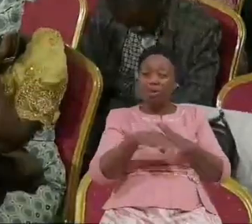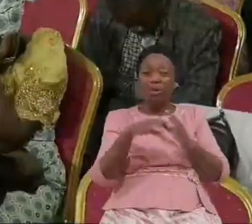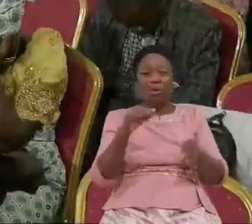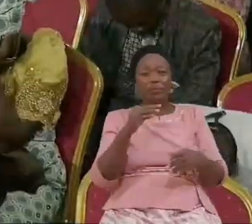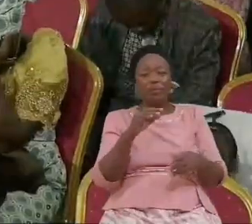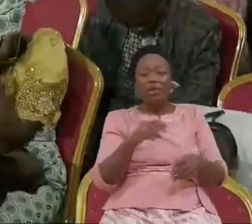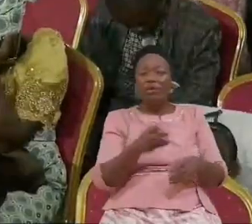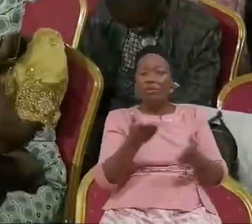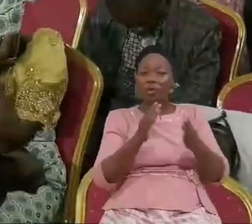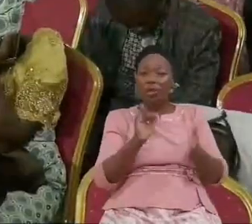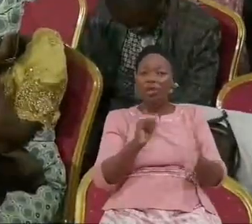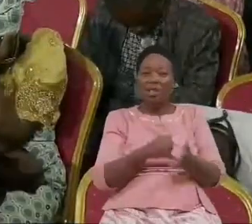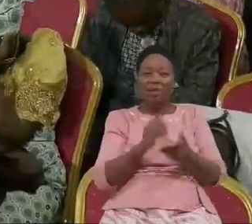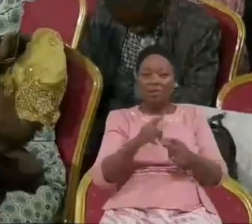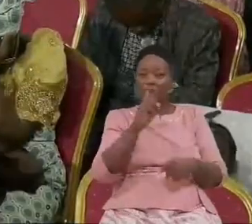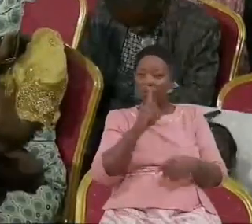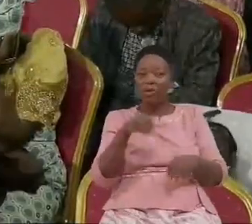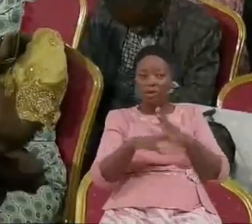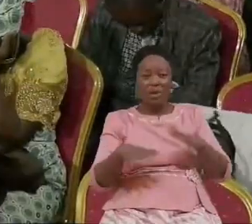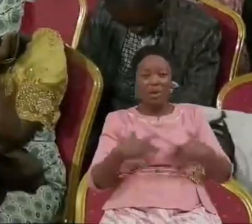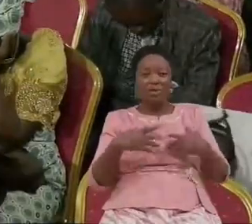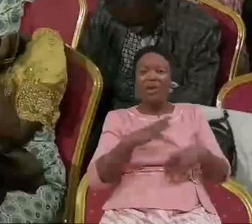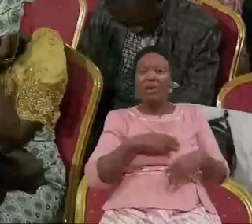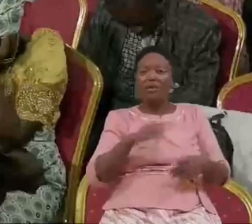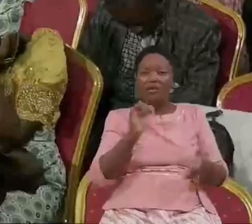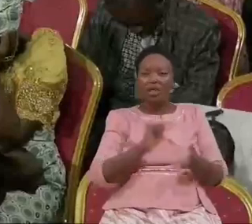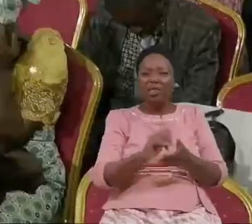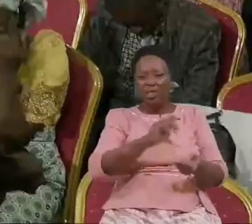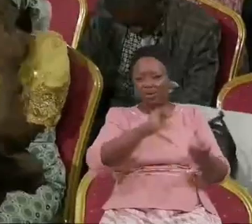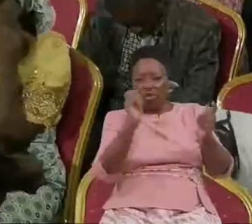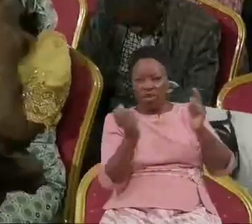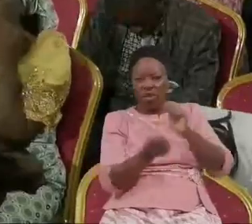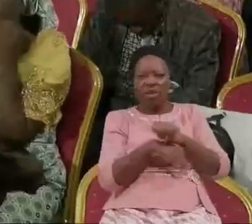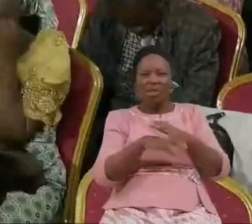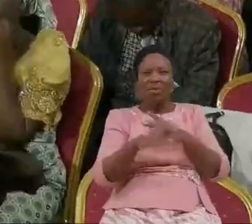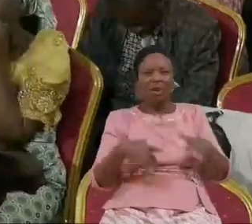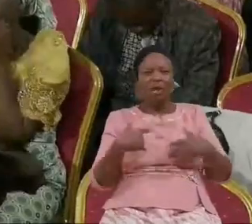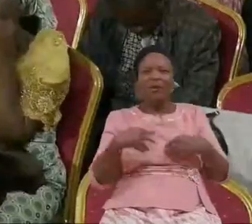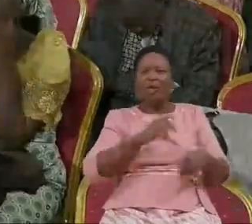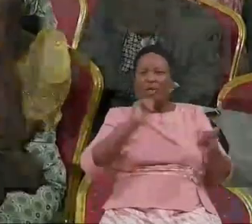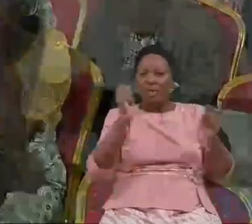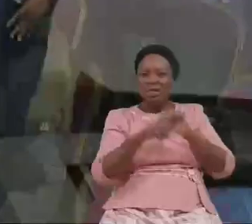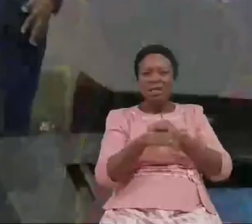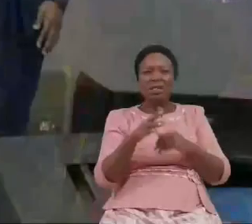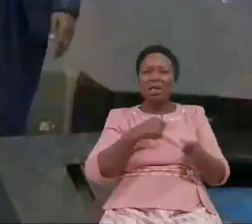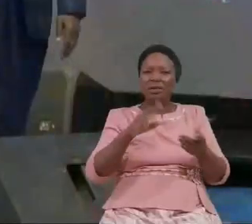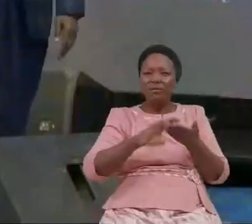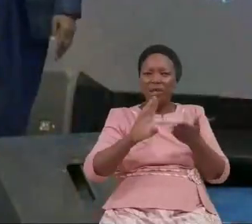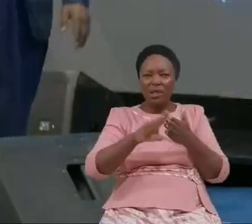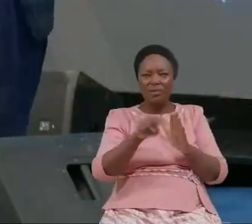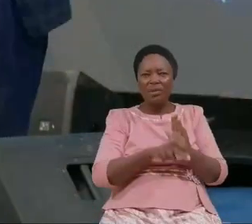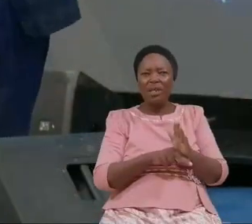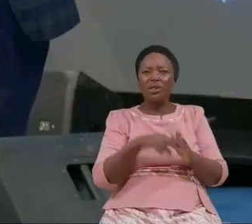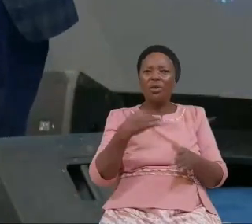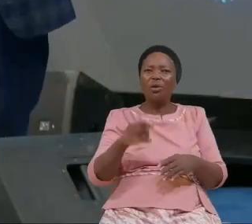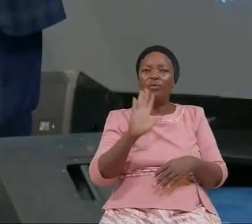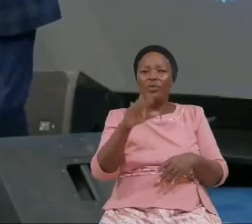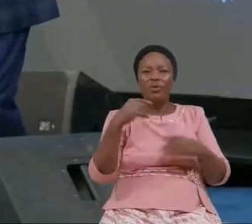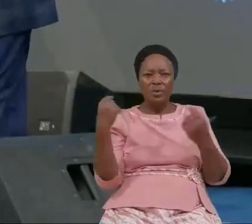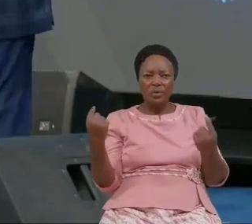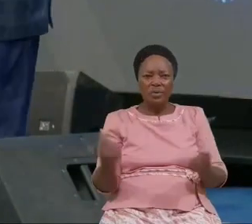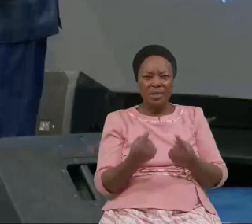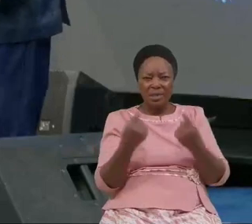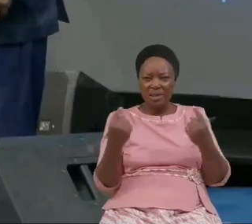une transformation dans ta vie un changement dans ta vie le pardon de tes péchés